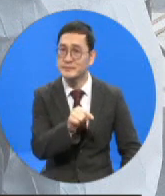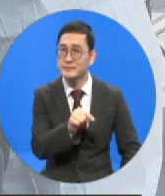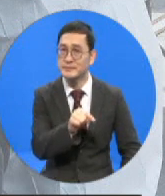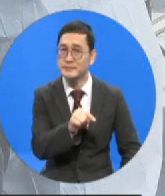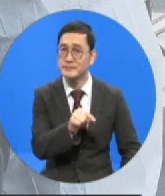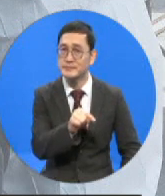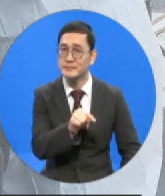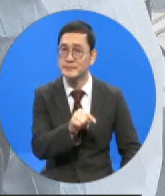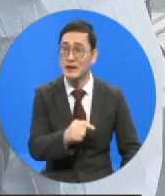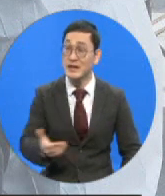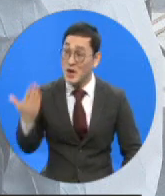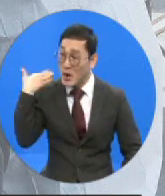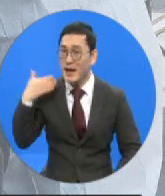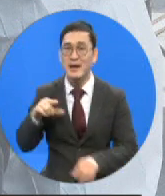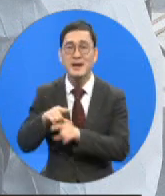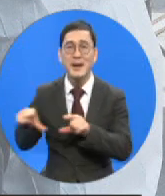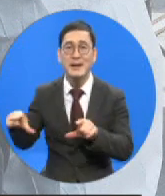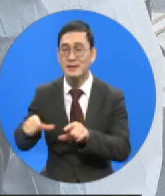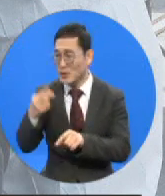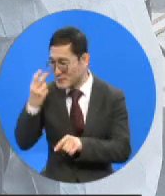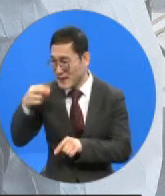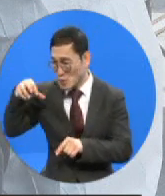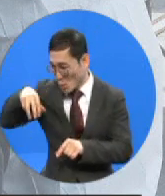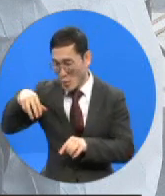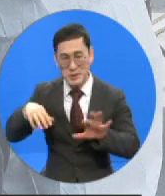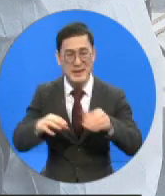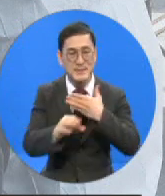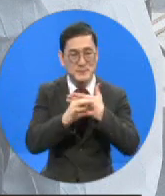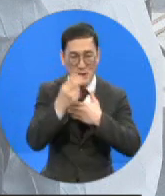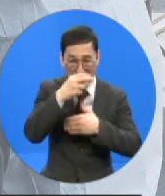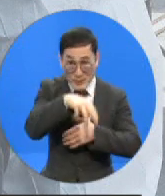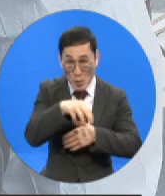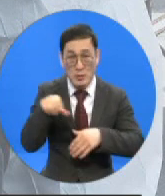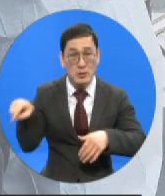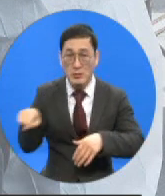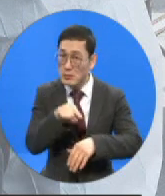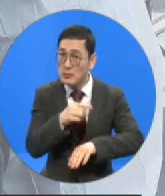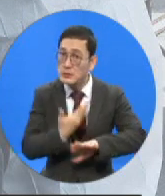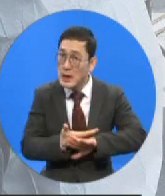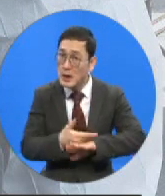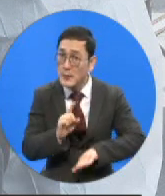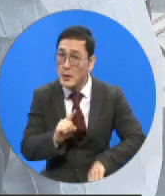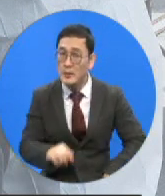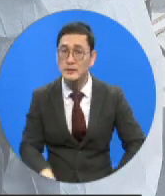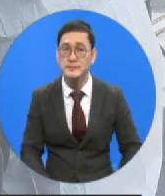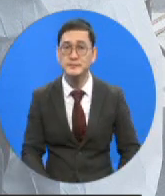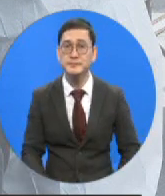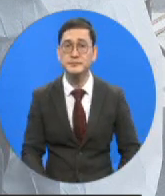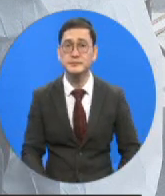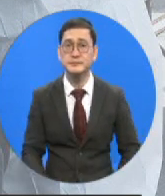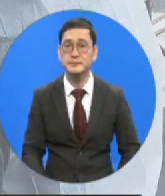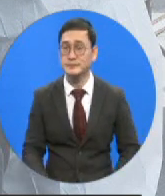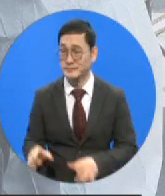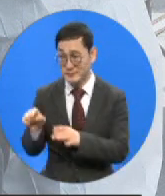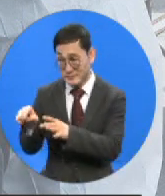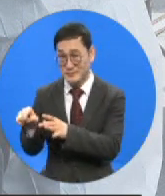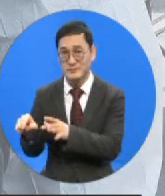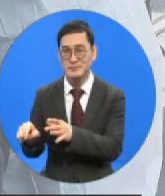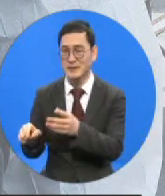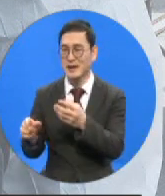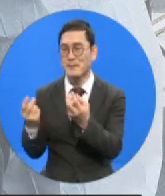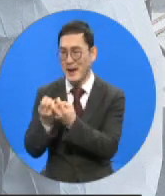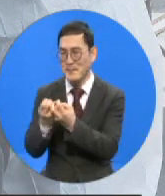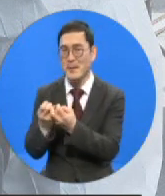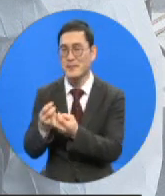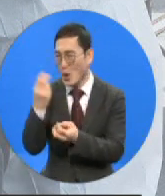기존에 운영되던 선별 진료소와는 좀 다르다고 하더라고요. 그렇죠. 이거는 지금 우리는 지금 검체 채취를 해갖고서 RT-PCR이라는 방법만